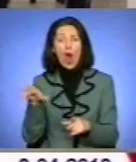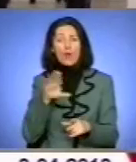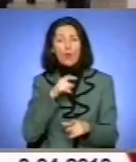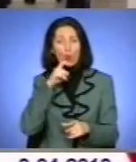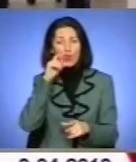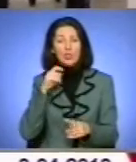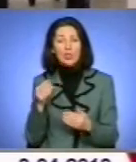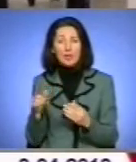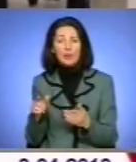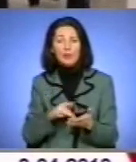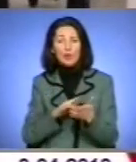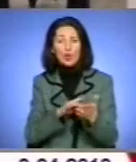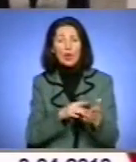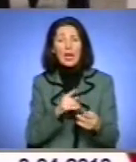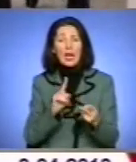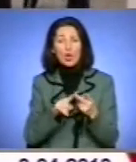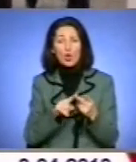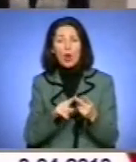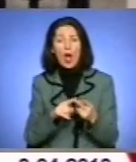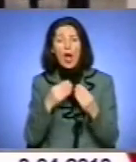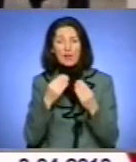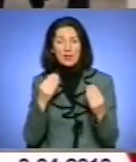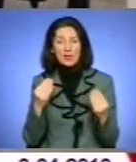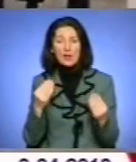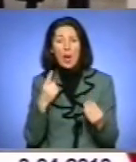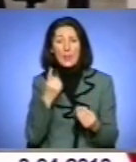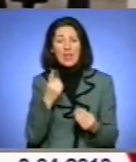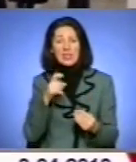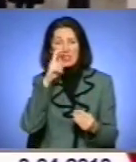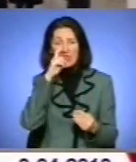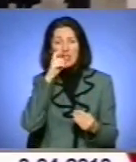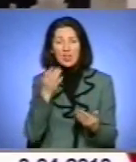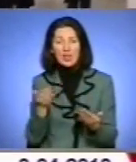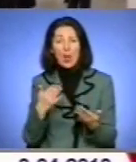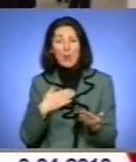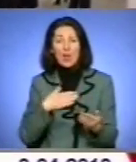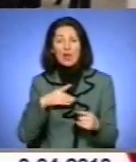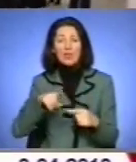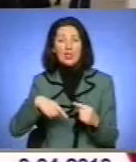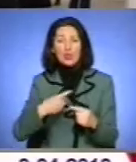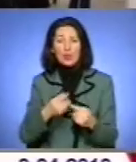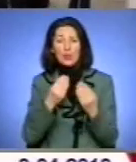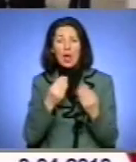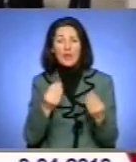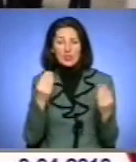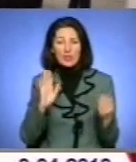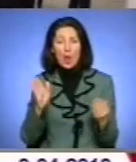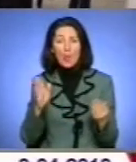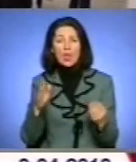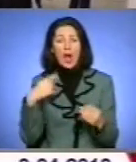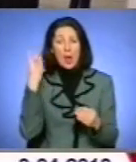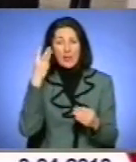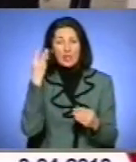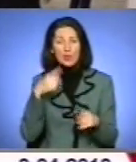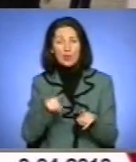друга виставка на 1 квітня, де ми, наступна виставка буде в Хмельницькому, і так